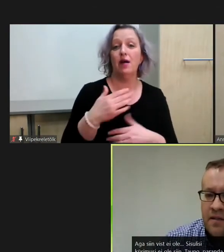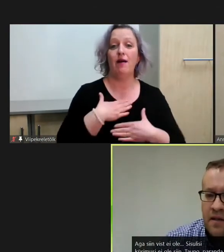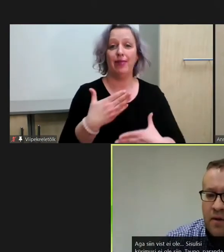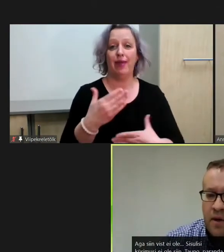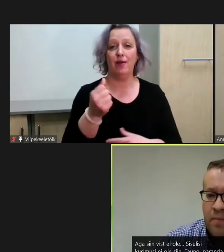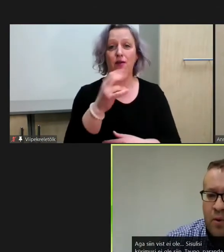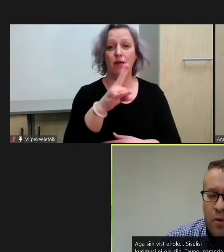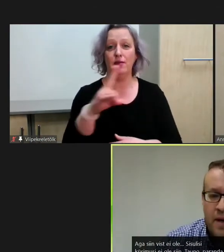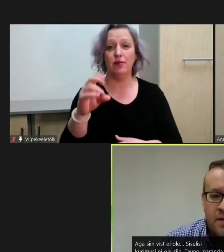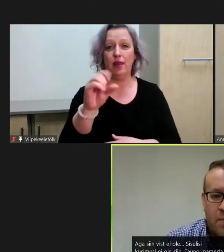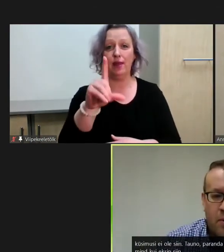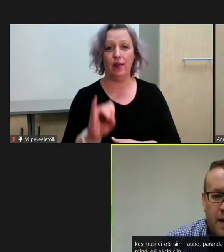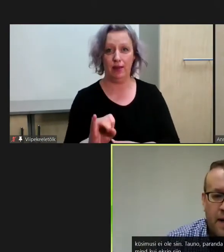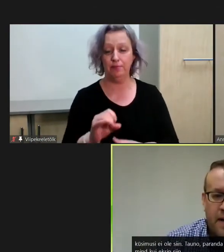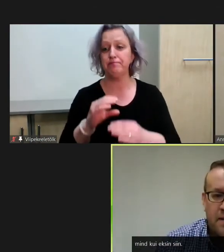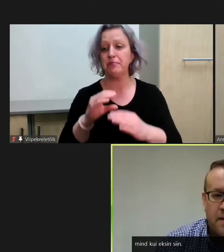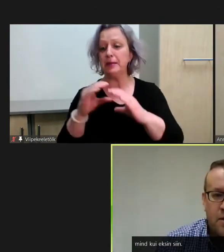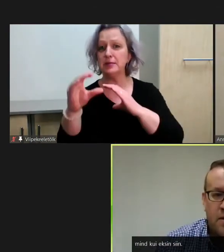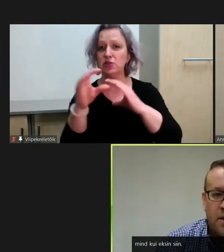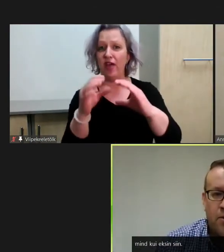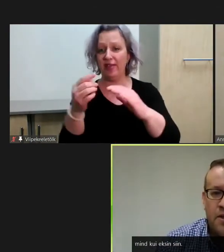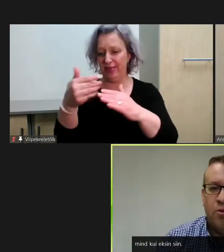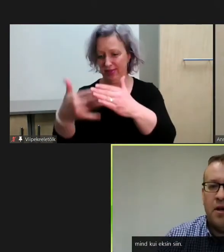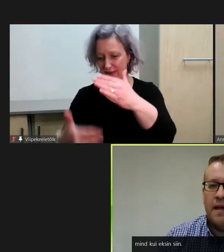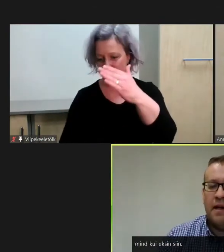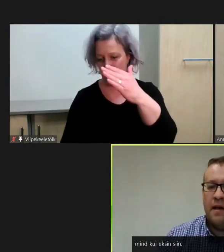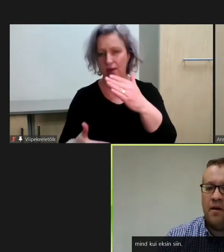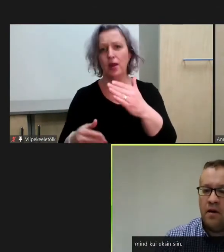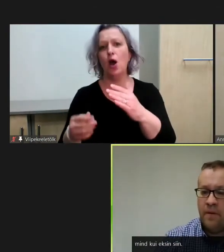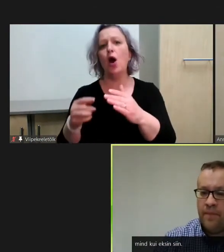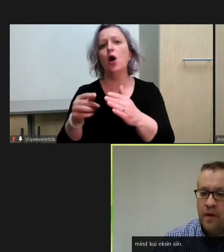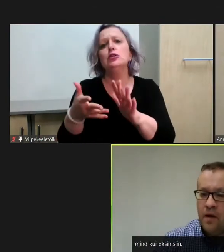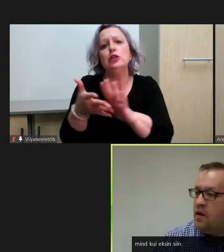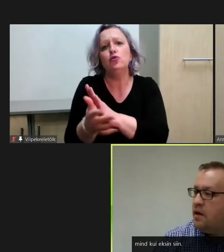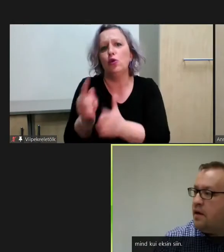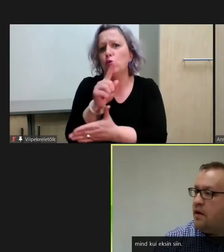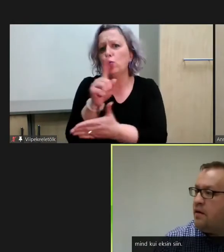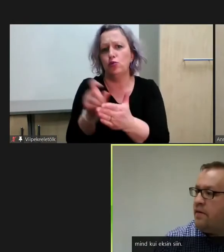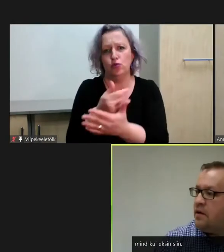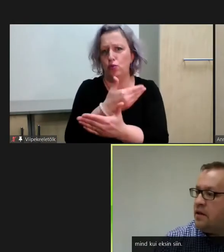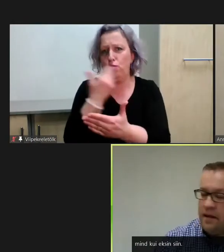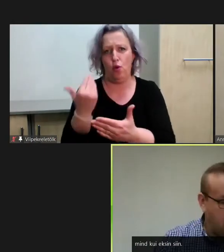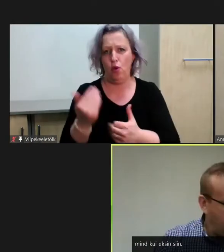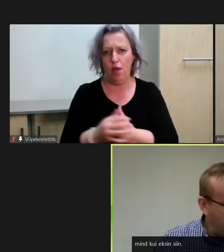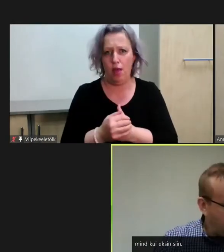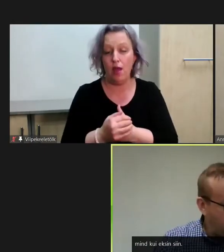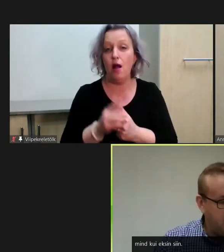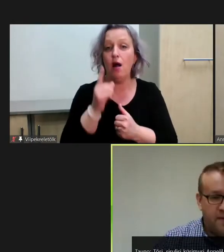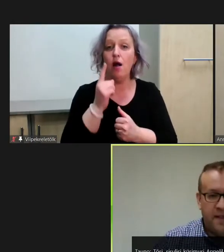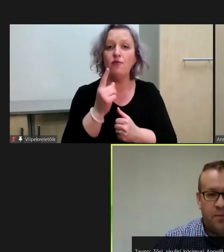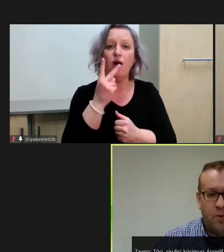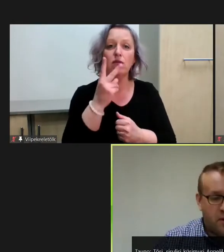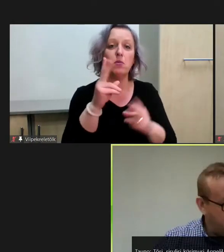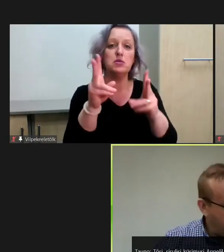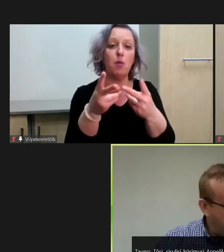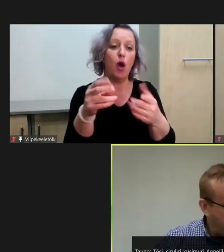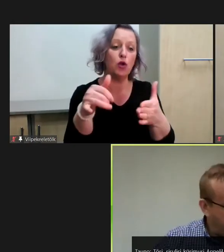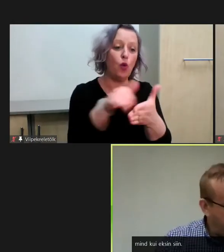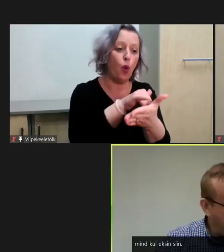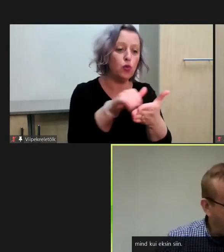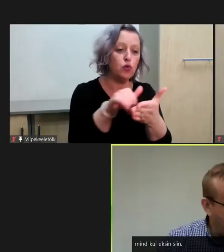Chatis tõepoolest pole sisulisi küsimusi Annelile, aga vaatan, et ka YouTube'is ja Facebookis